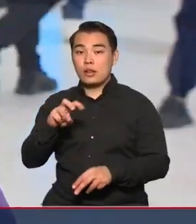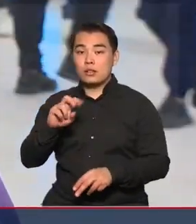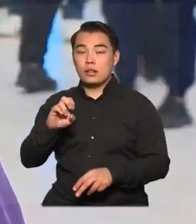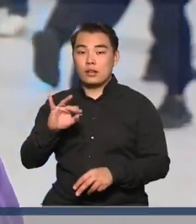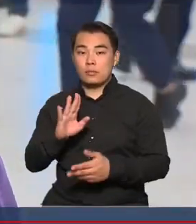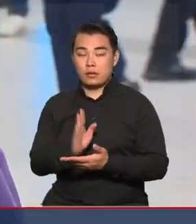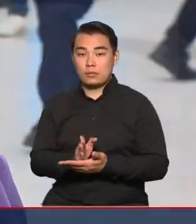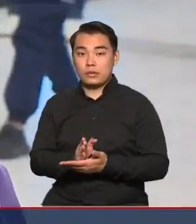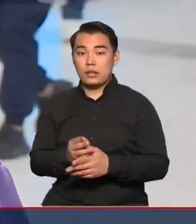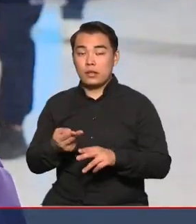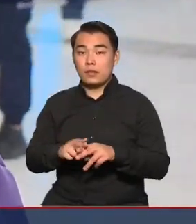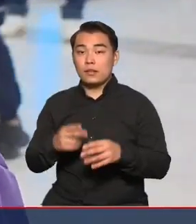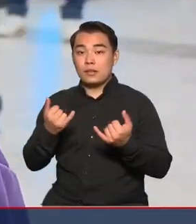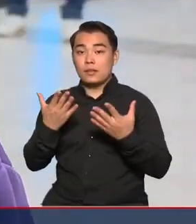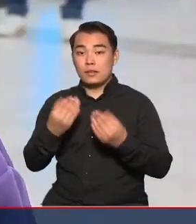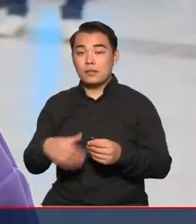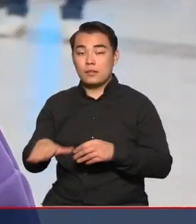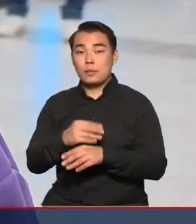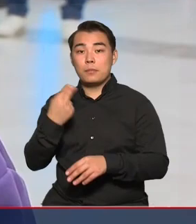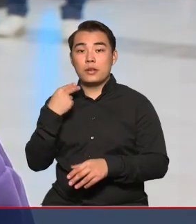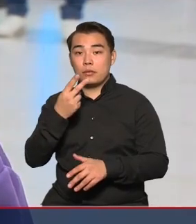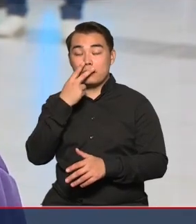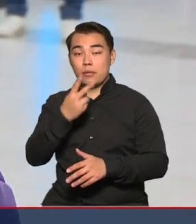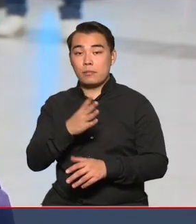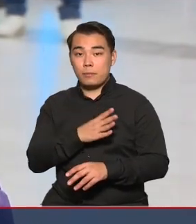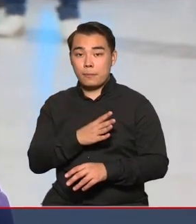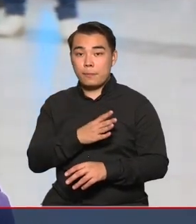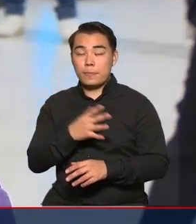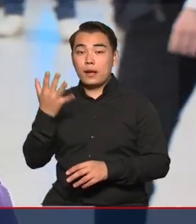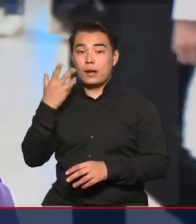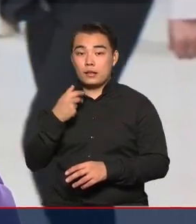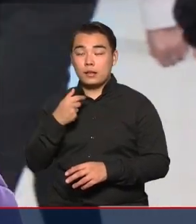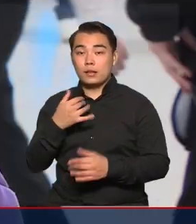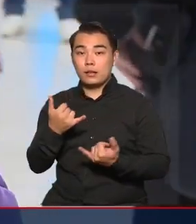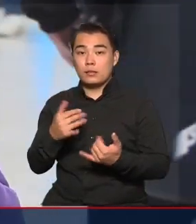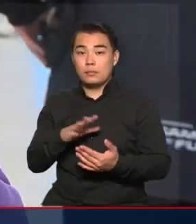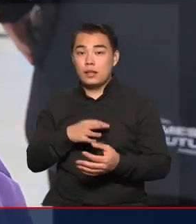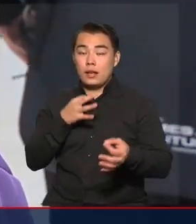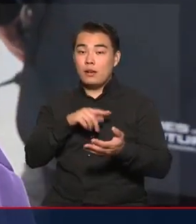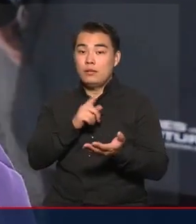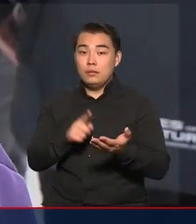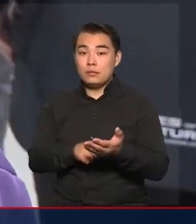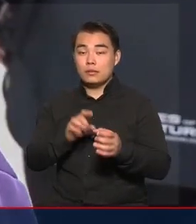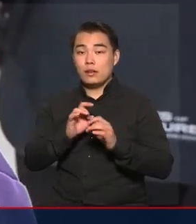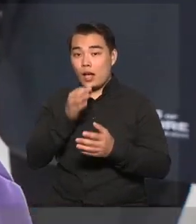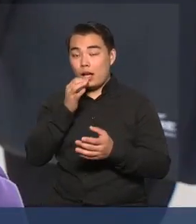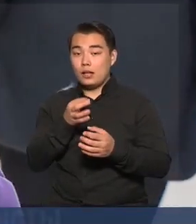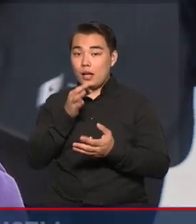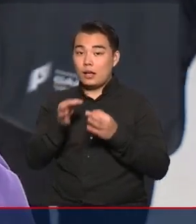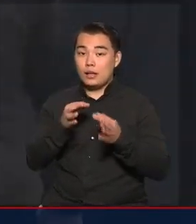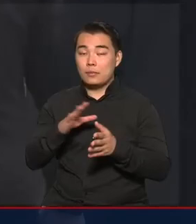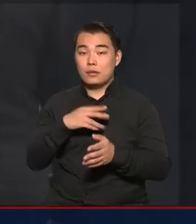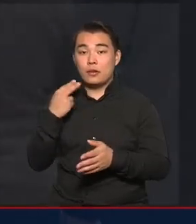бар. Я сегодня увидел много президентов, когда со мной заговорил Қасым